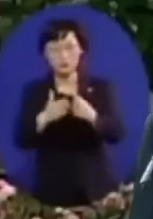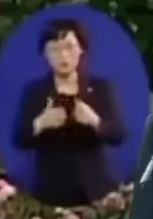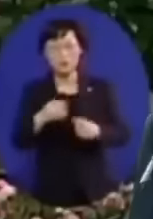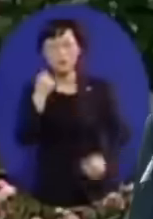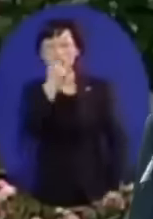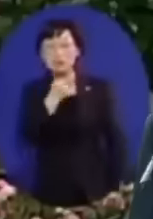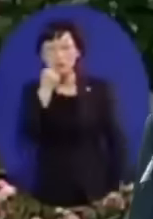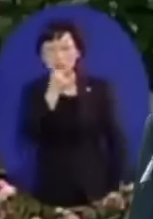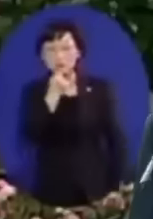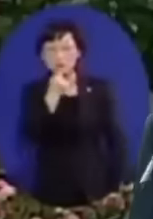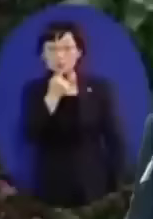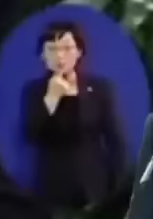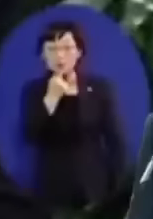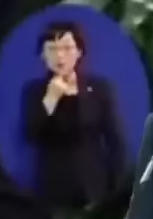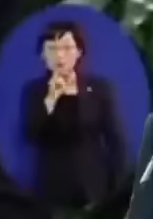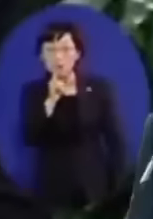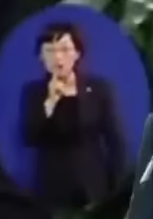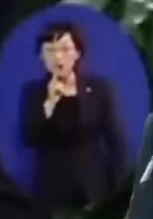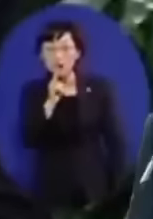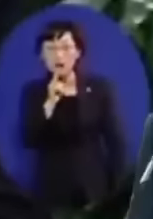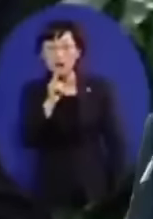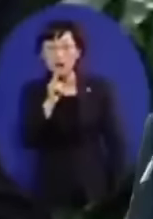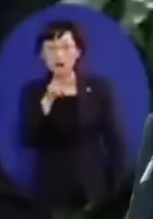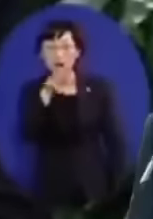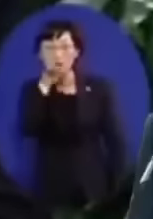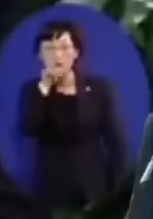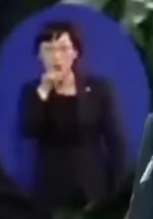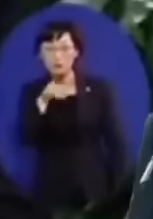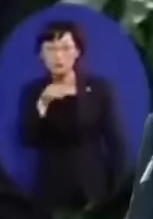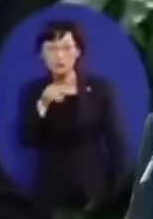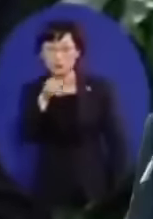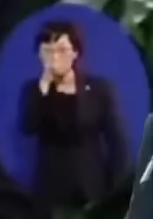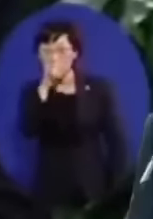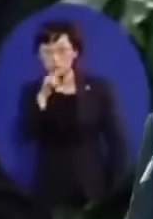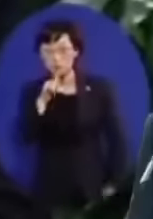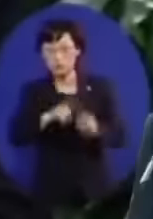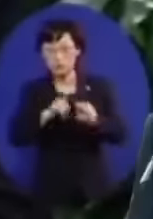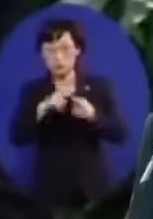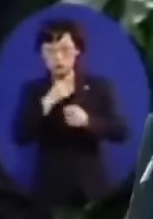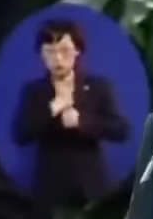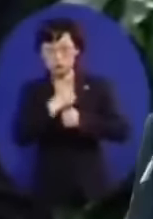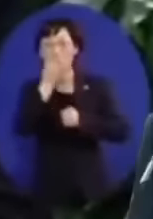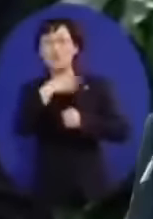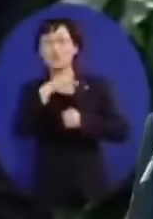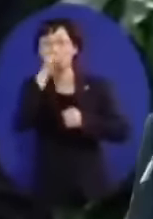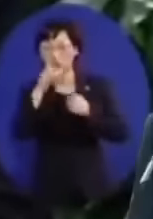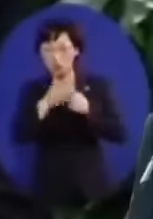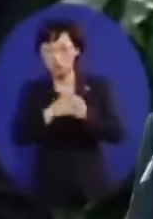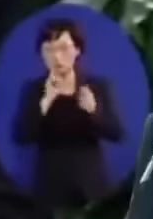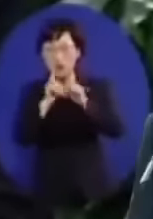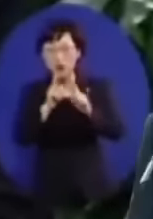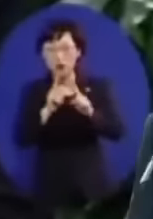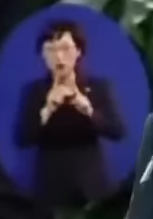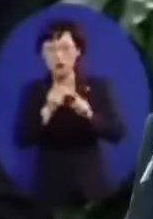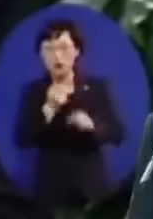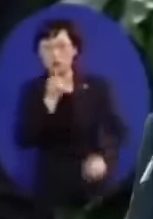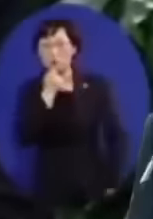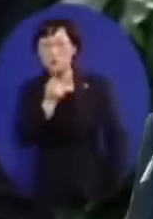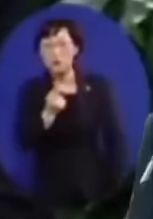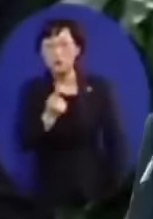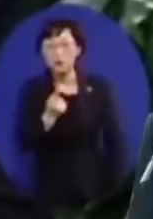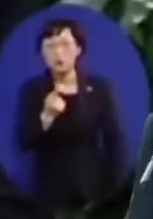뭐 무슨 효과가 있다고 그렇게 말 조심하라고. 말은 나가서